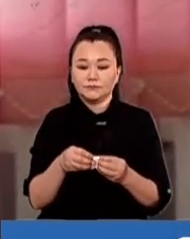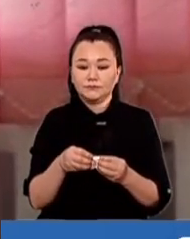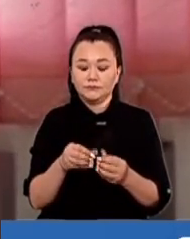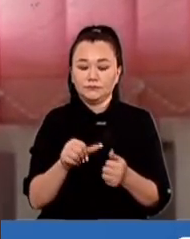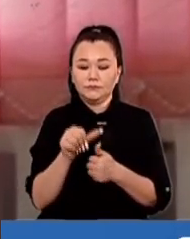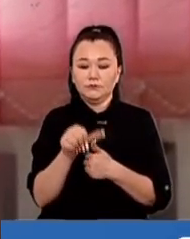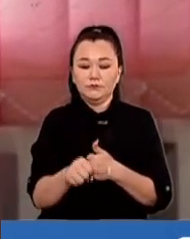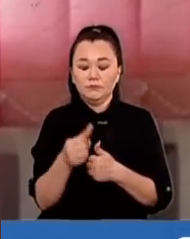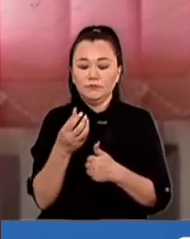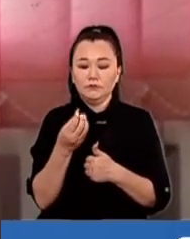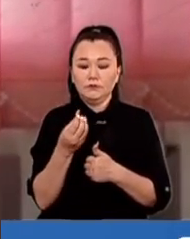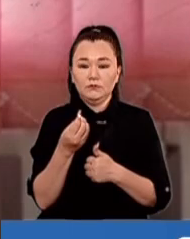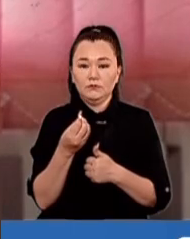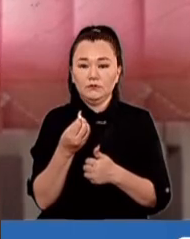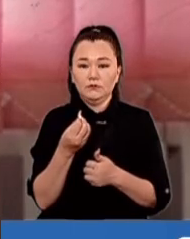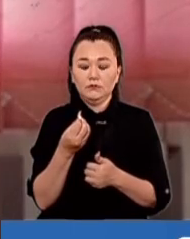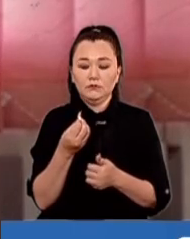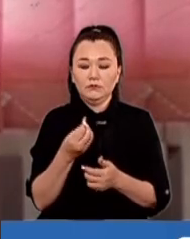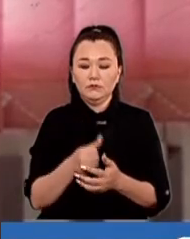Кроме того,